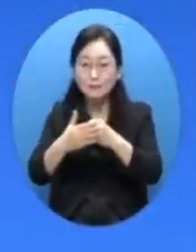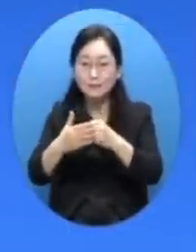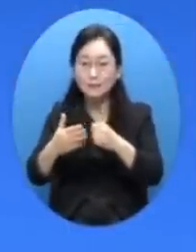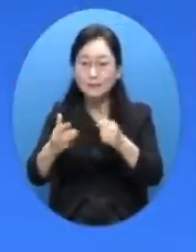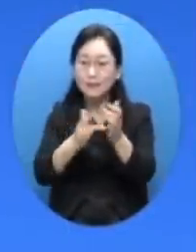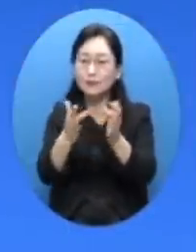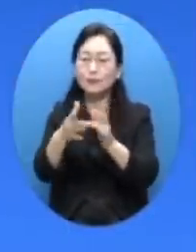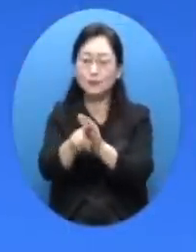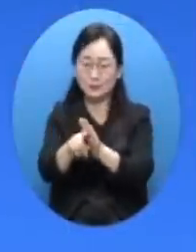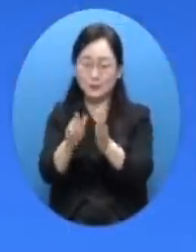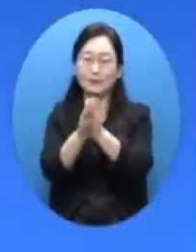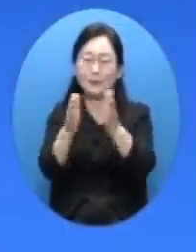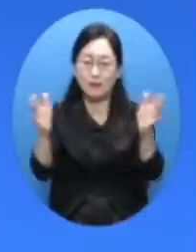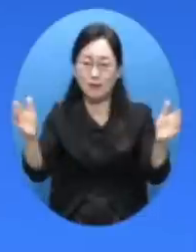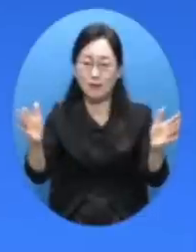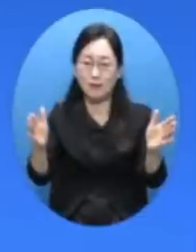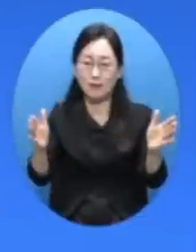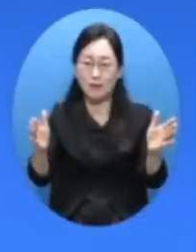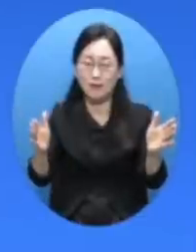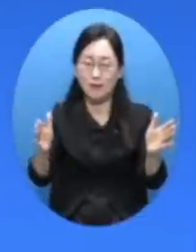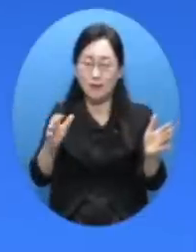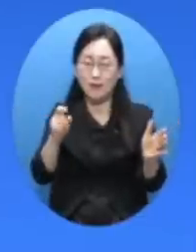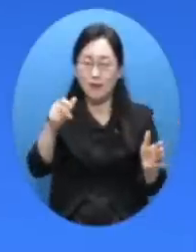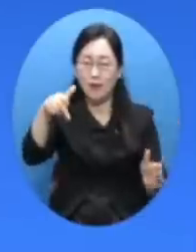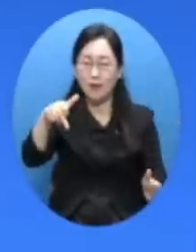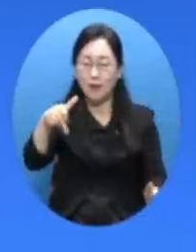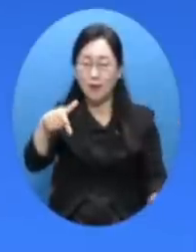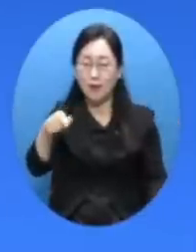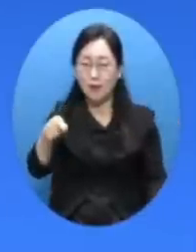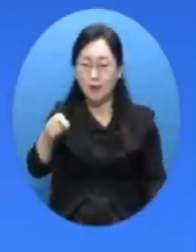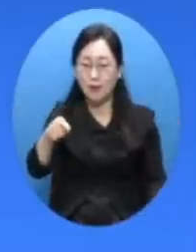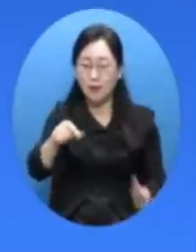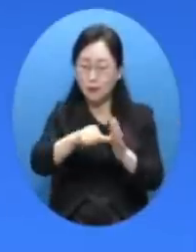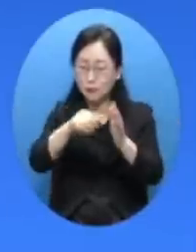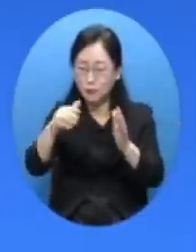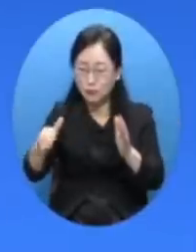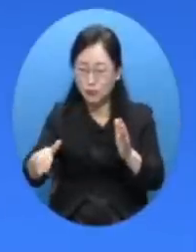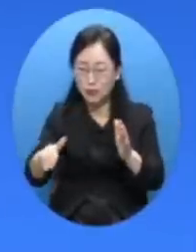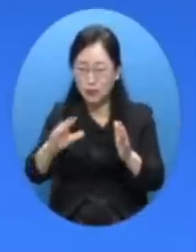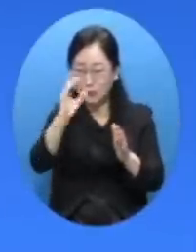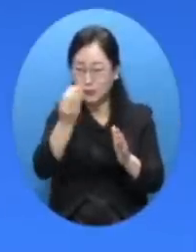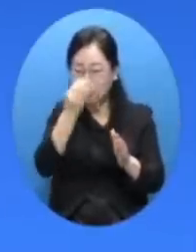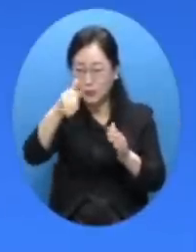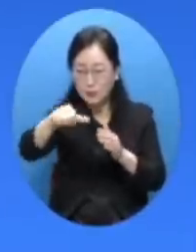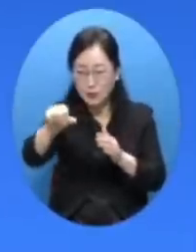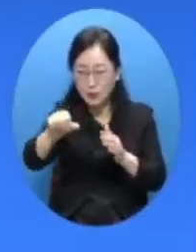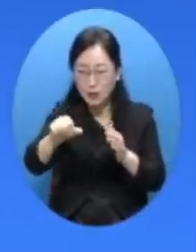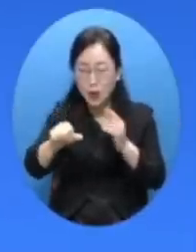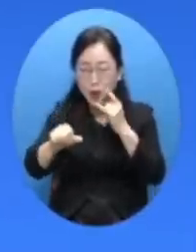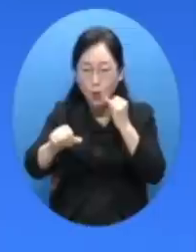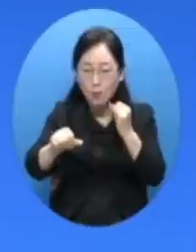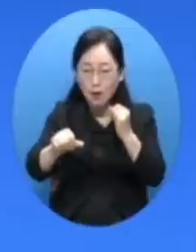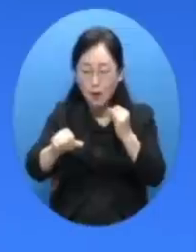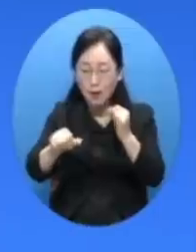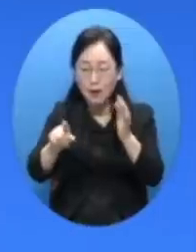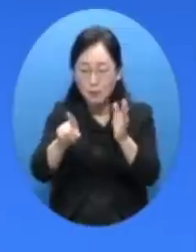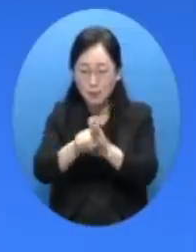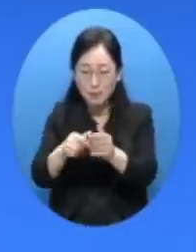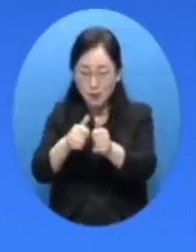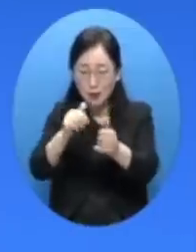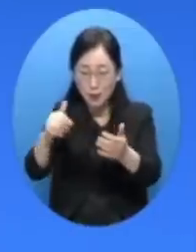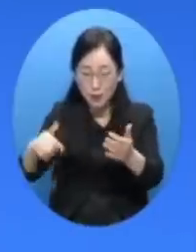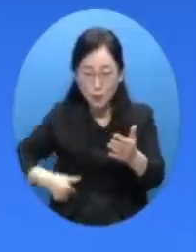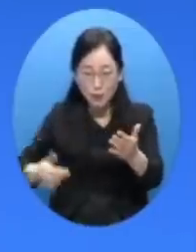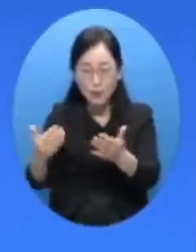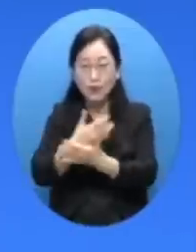예수님을 영접하게 됐습니다. 어거스틴이 회개하고 어머니의 기도로 돌아왔다는 그 말씀에 그가 회개하고 들어와서 술, 담배를 다